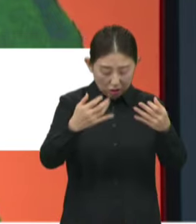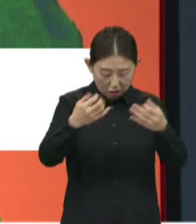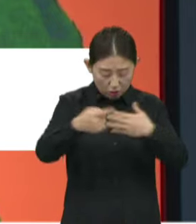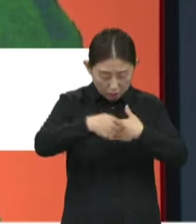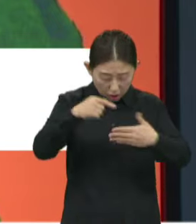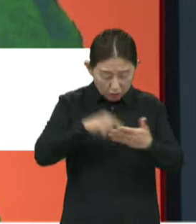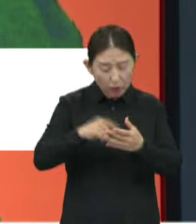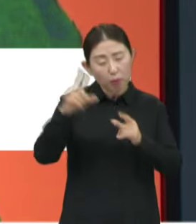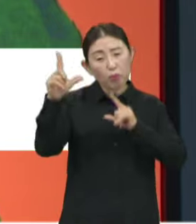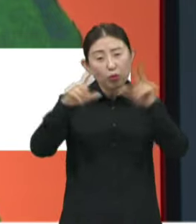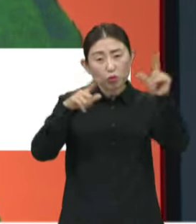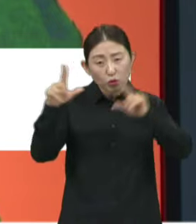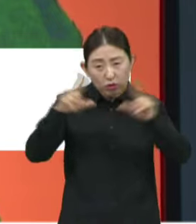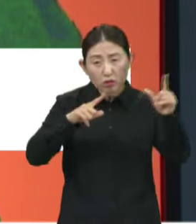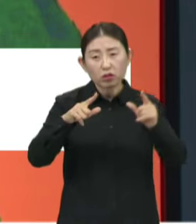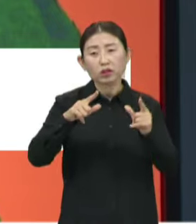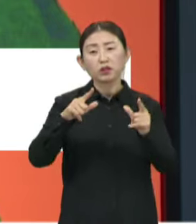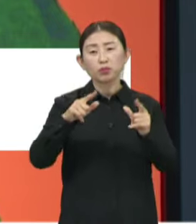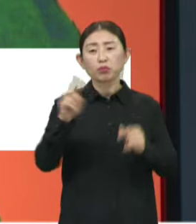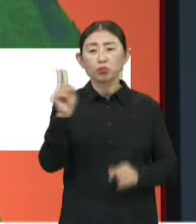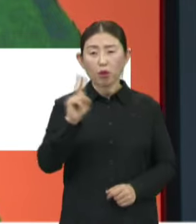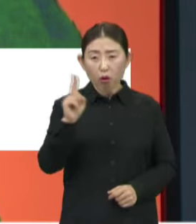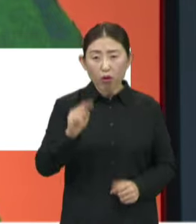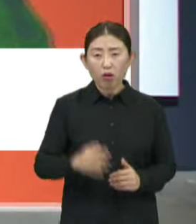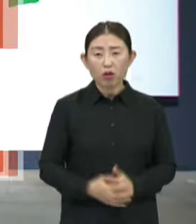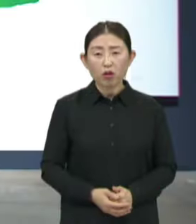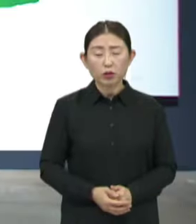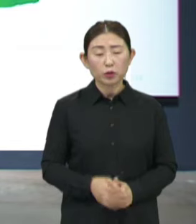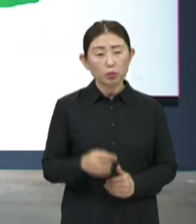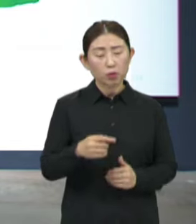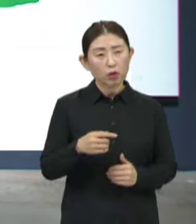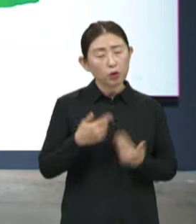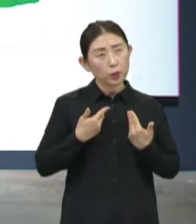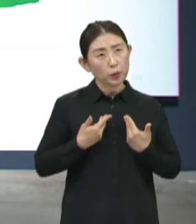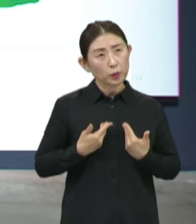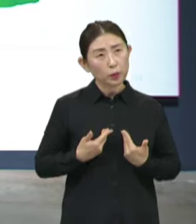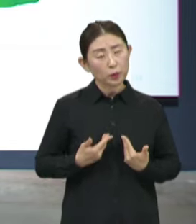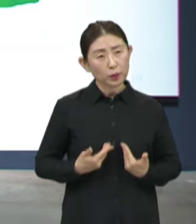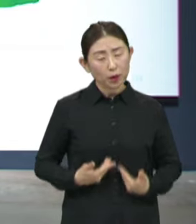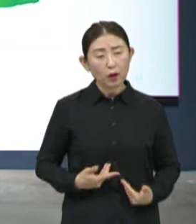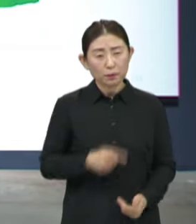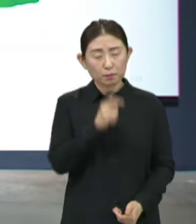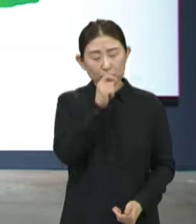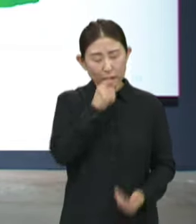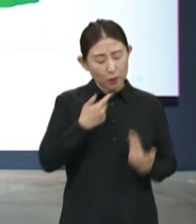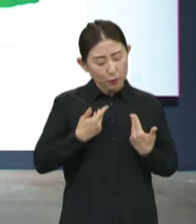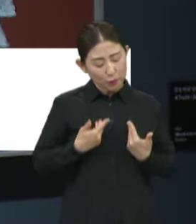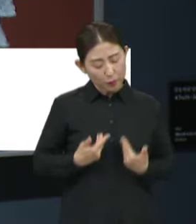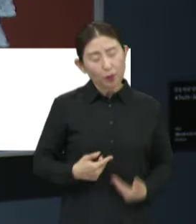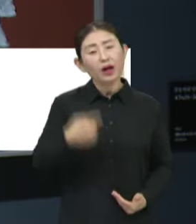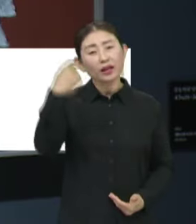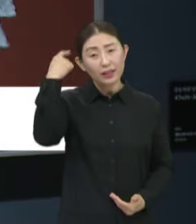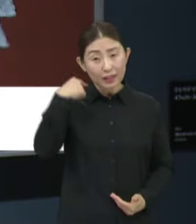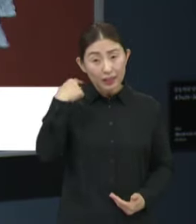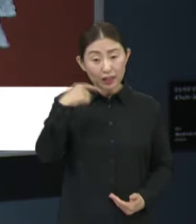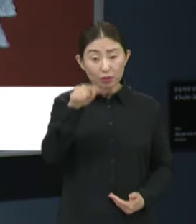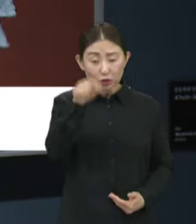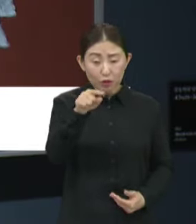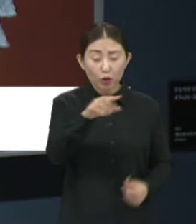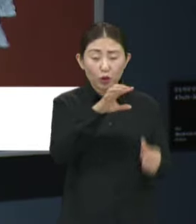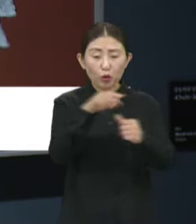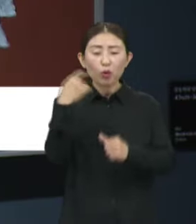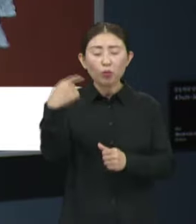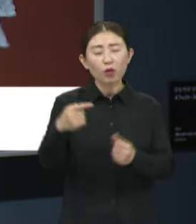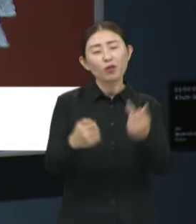그려보는데 그것은 저에게서 굉장한 고요고 침묵이거든요. 그런 것들을 산이라는 어떤